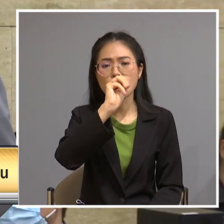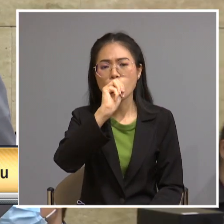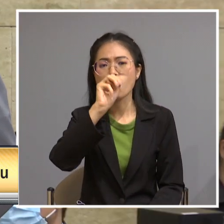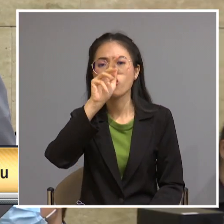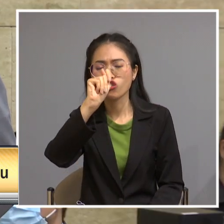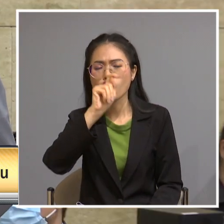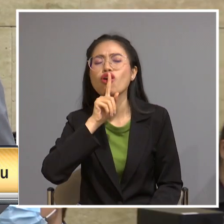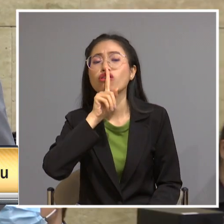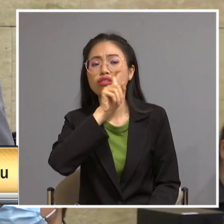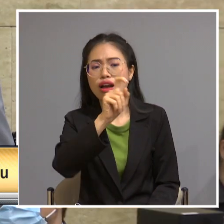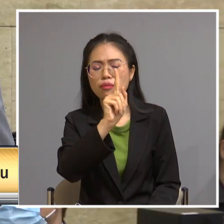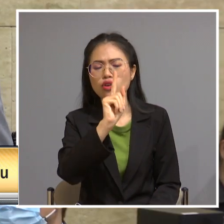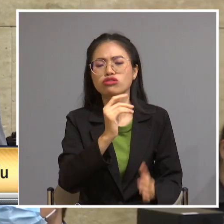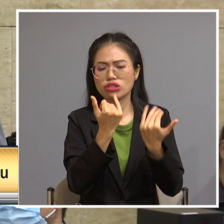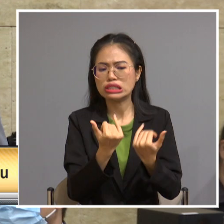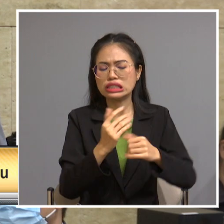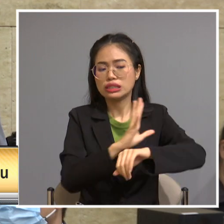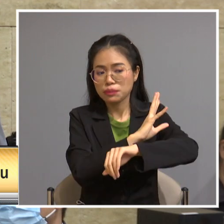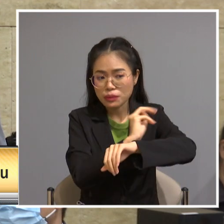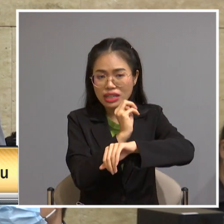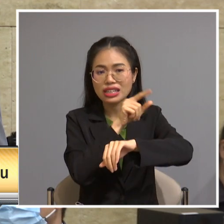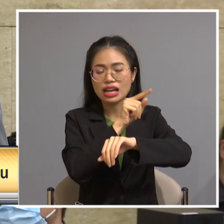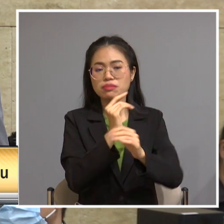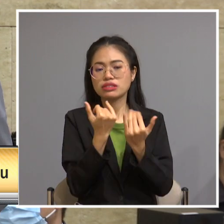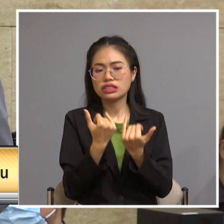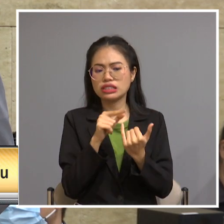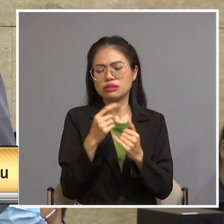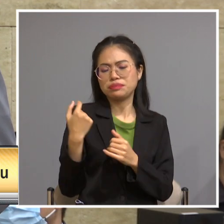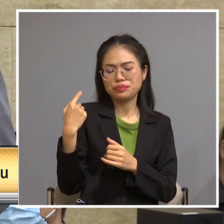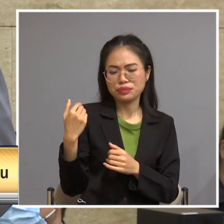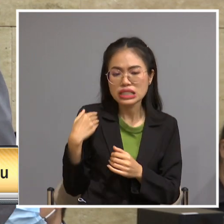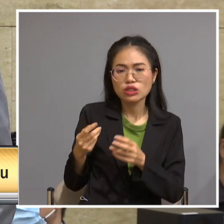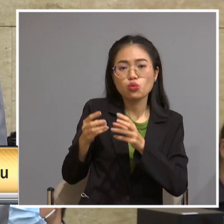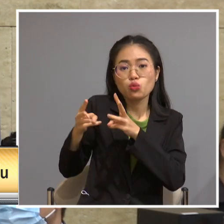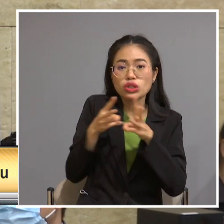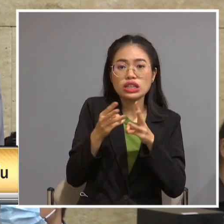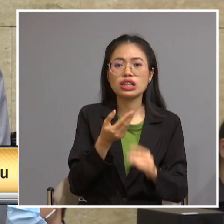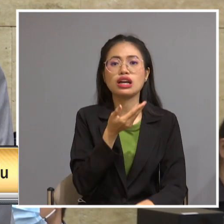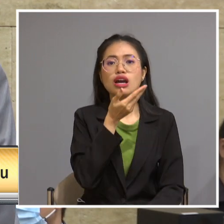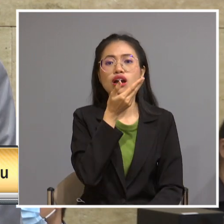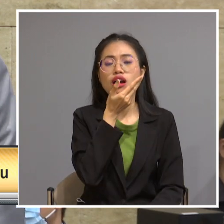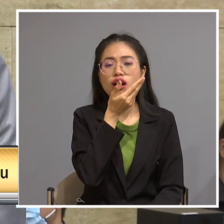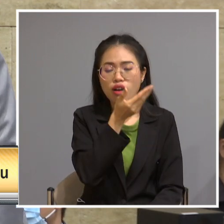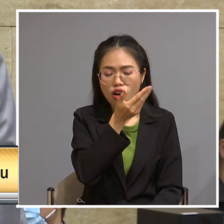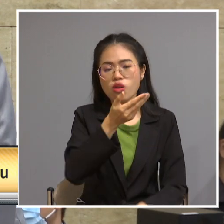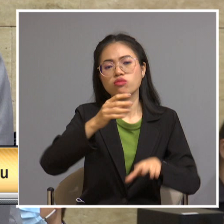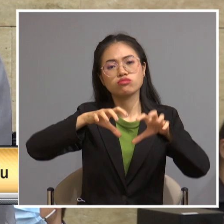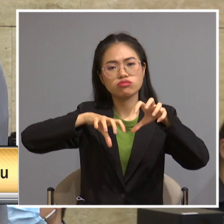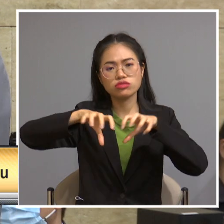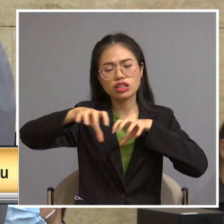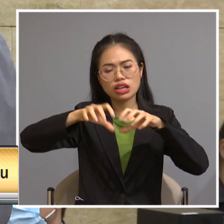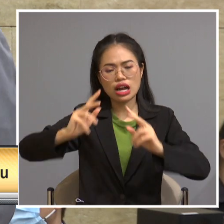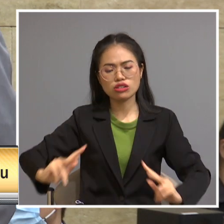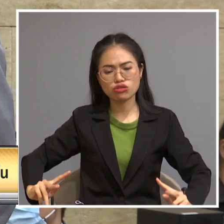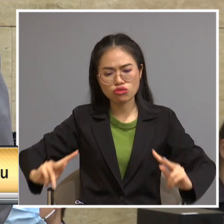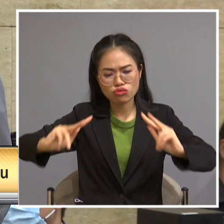ะว่าทางเทศบาเมมาสารครามได้ใช้วิธีในการขอดำเนินการกับกระส่วง